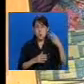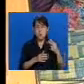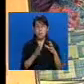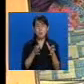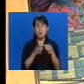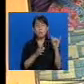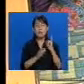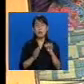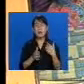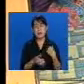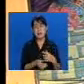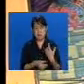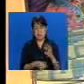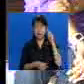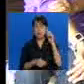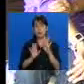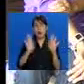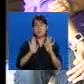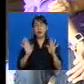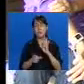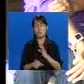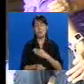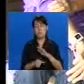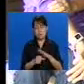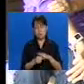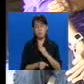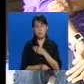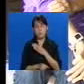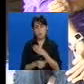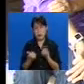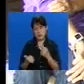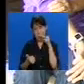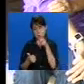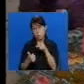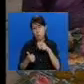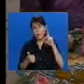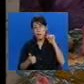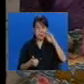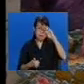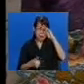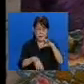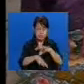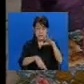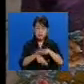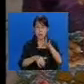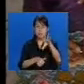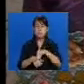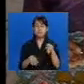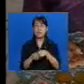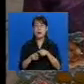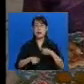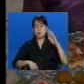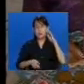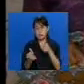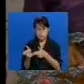ใต้จนทางการประกาศต้องการตัวซึ่งขณะนี้มารดาป่วยด้วยโรคชิคุนกุนยาเช่นกันเมื่อทหารลาดตระเวนไปพบ